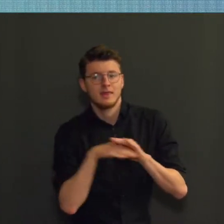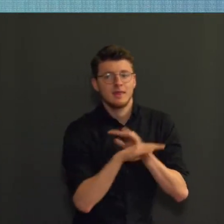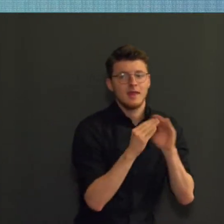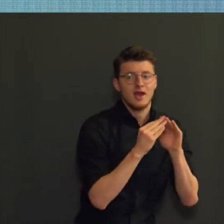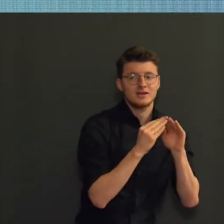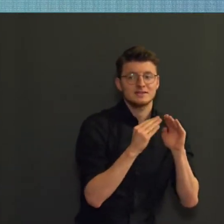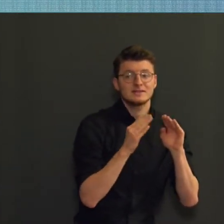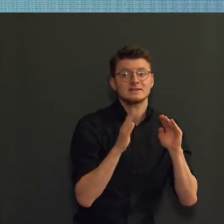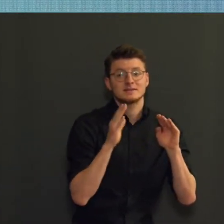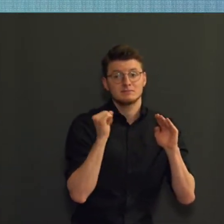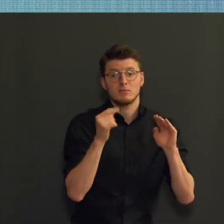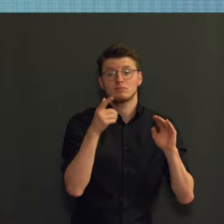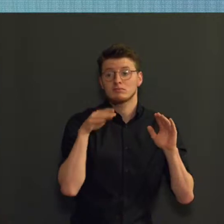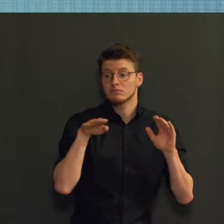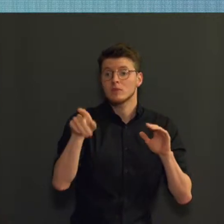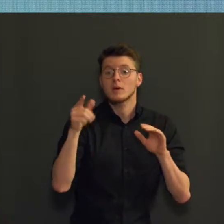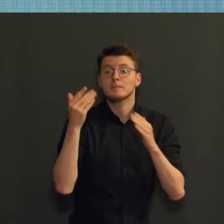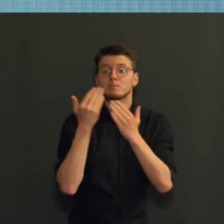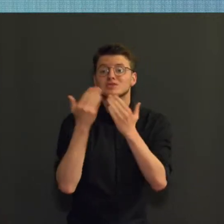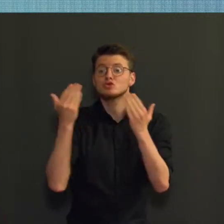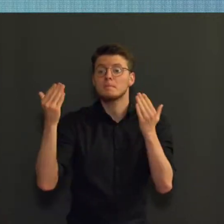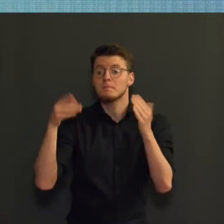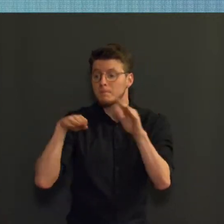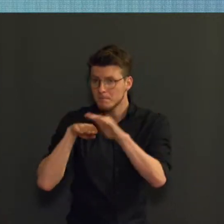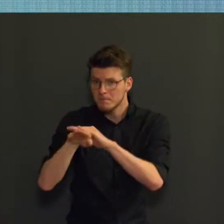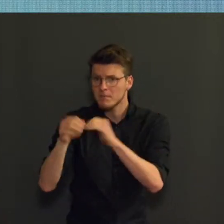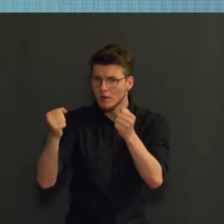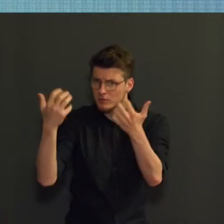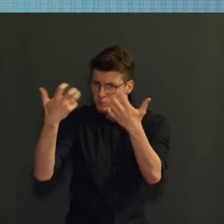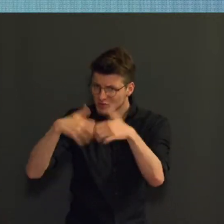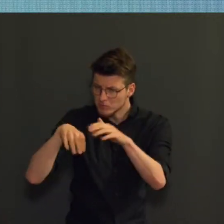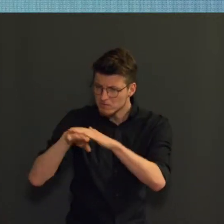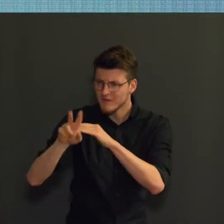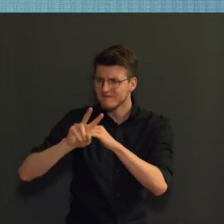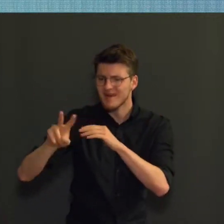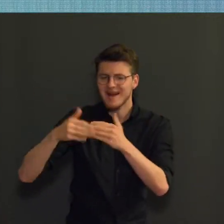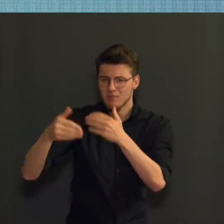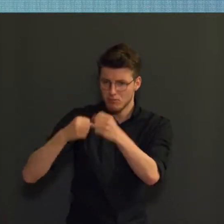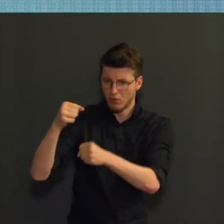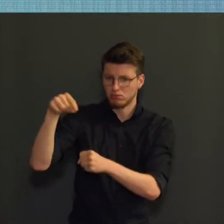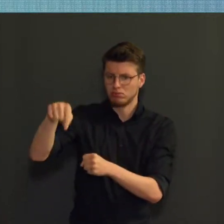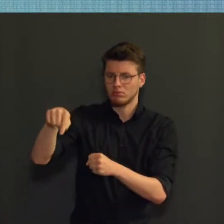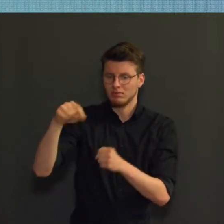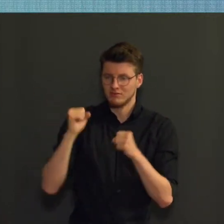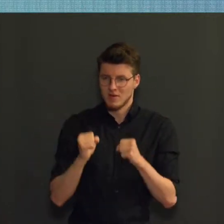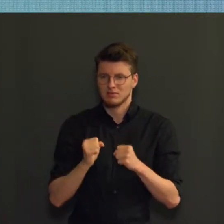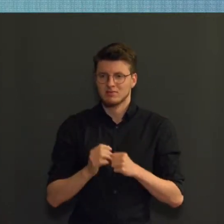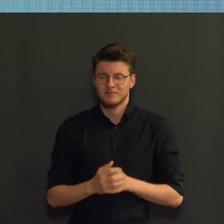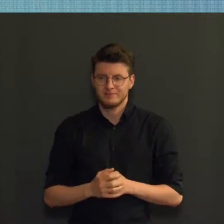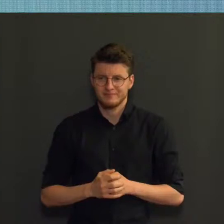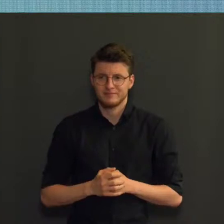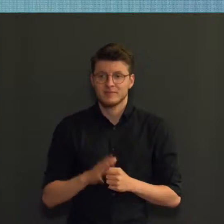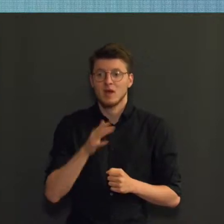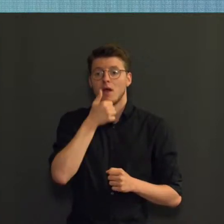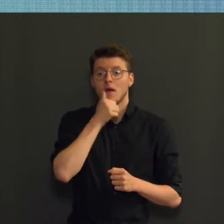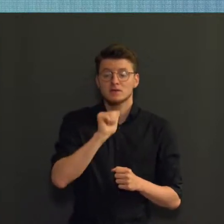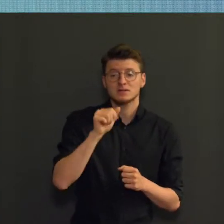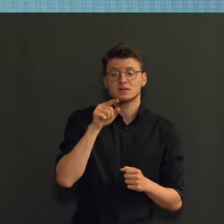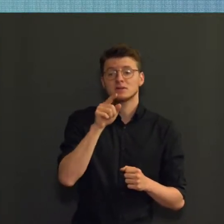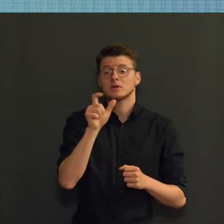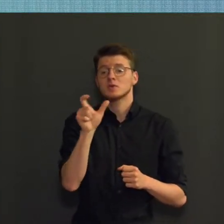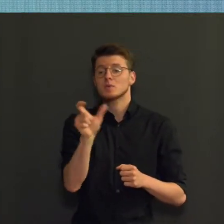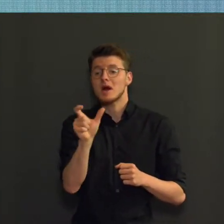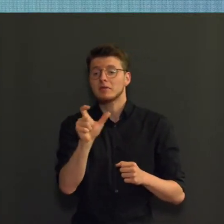vooral veilig alternatief zijn. Als je dit weekend vrienden of familie ontmoet, kan